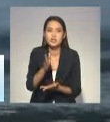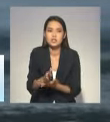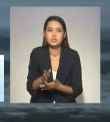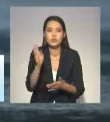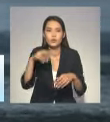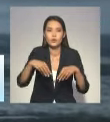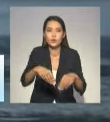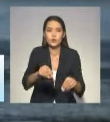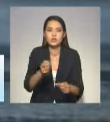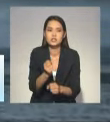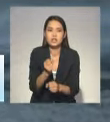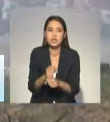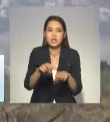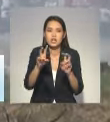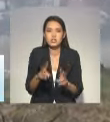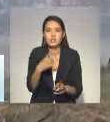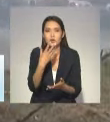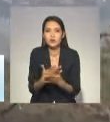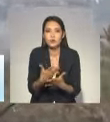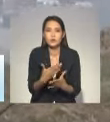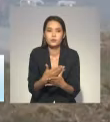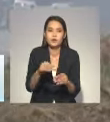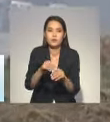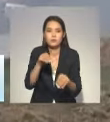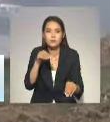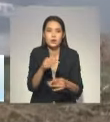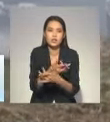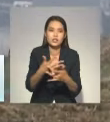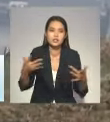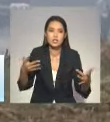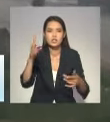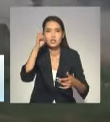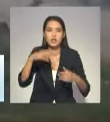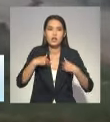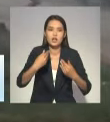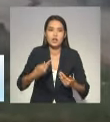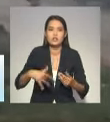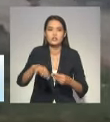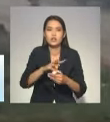Филадельфию. Все из-за ухудшения видимости на фоне дыма. Местные же канадские власти рекомендуют